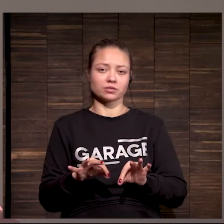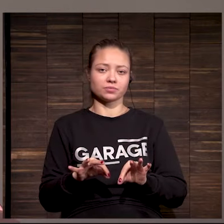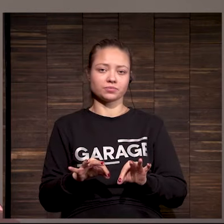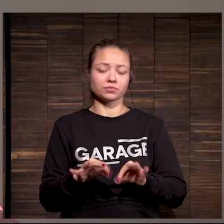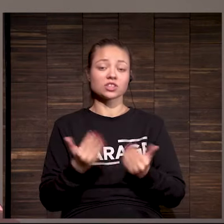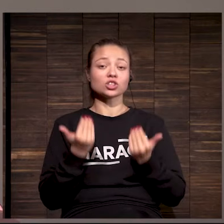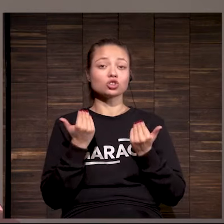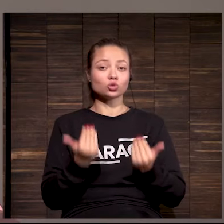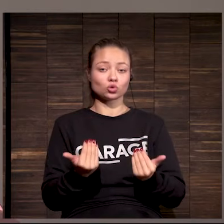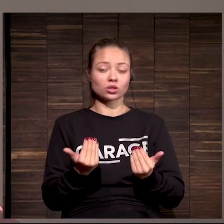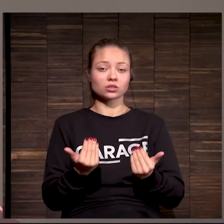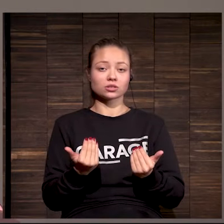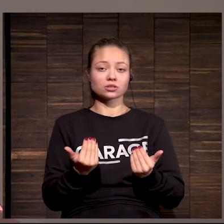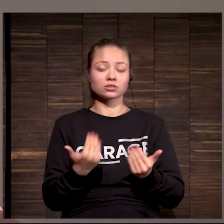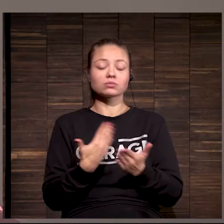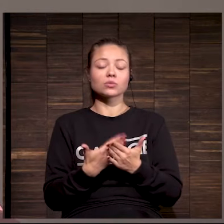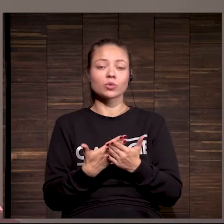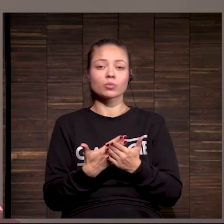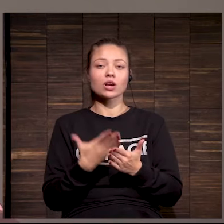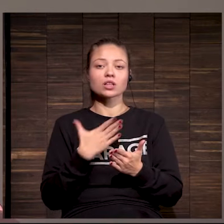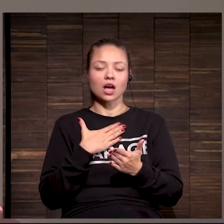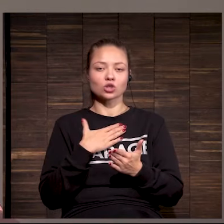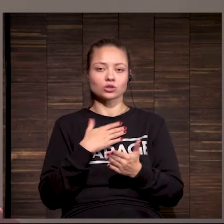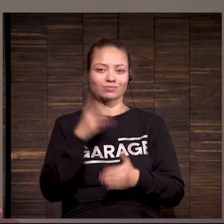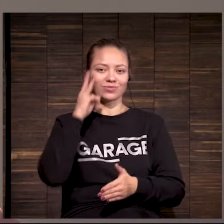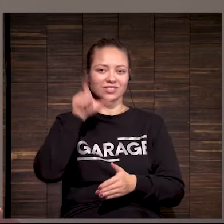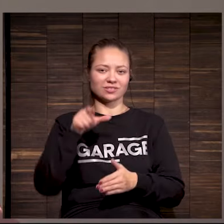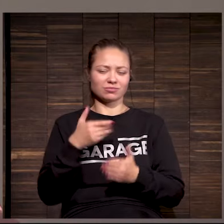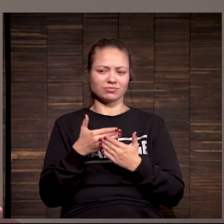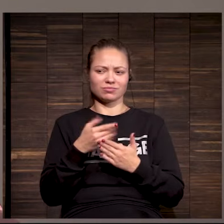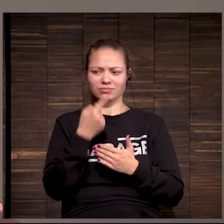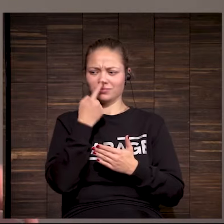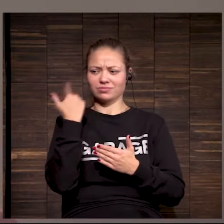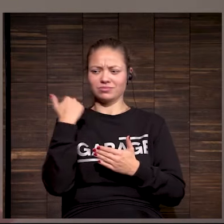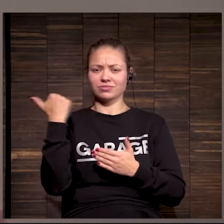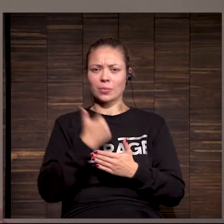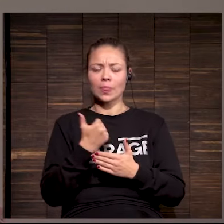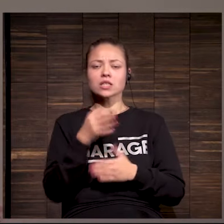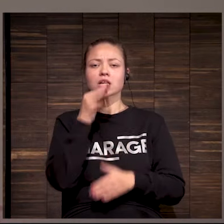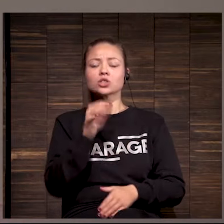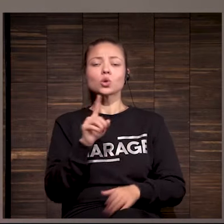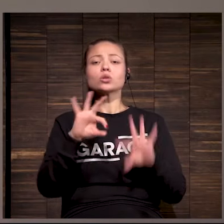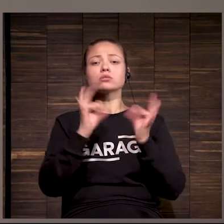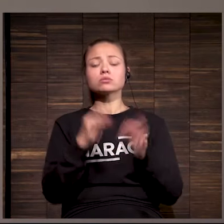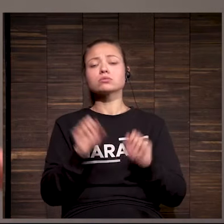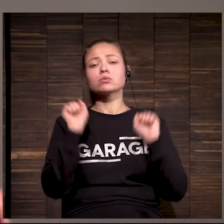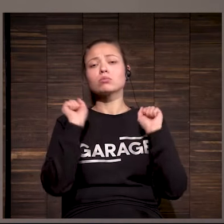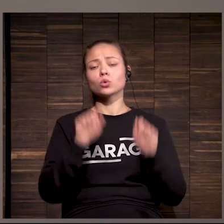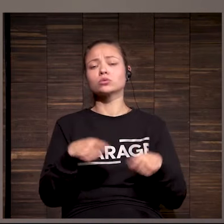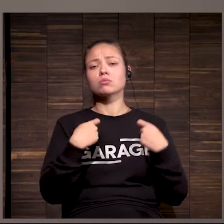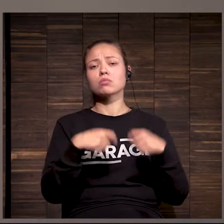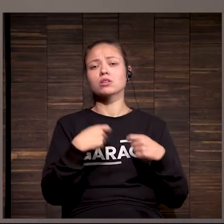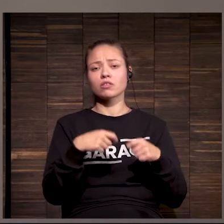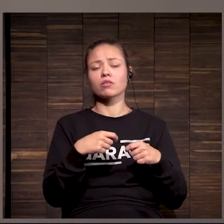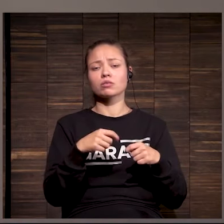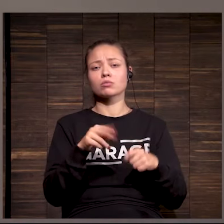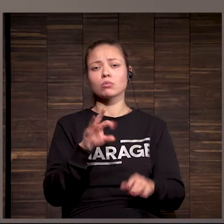сейчас например наш министр буквально неделю сказал что искусство можно продавать по